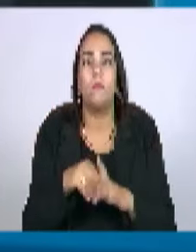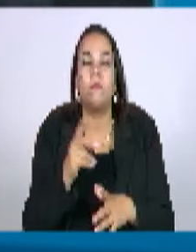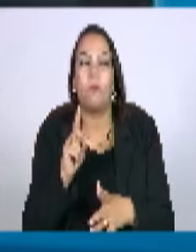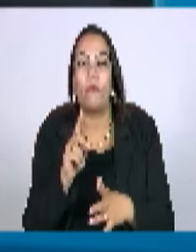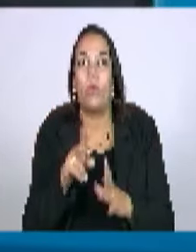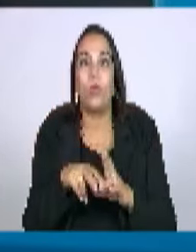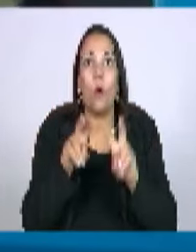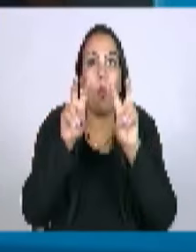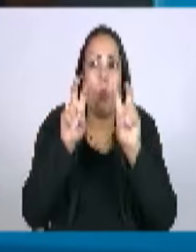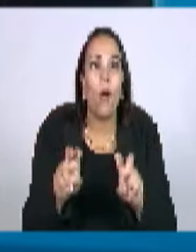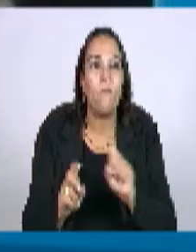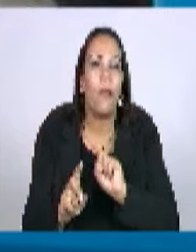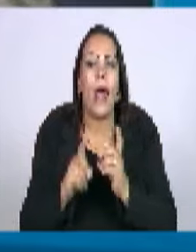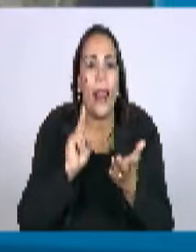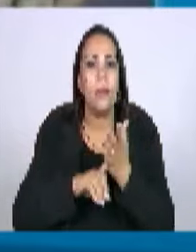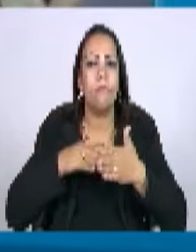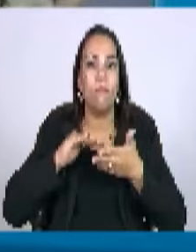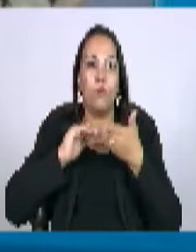يعوق